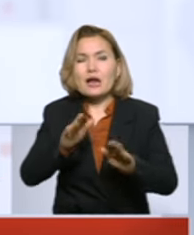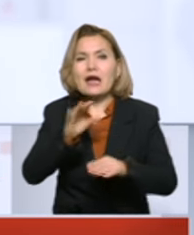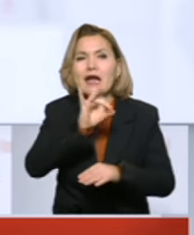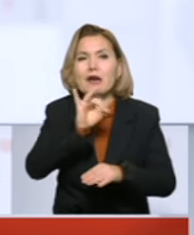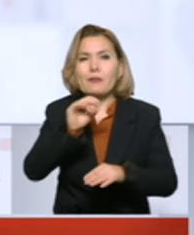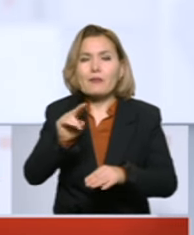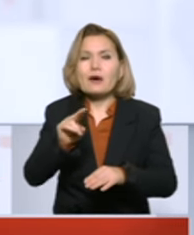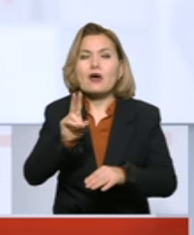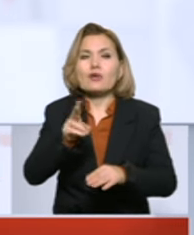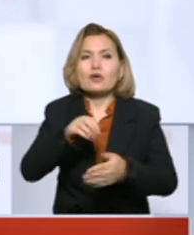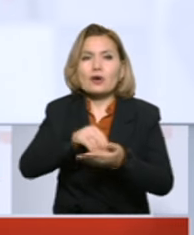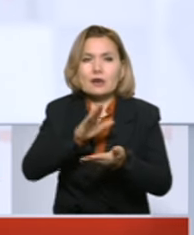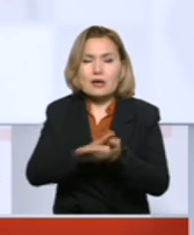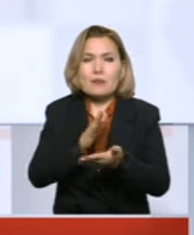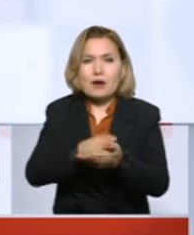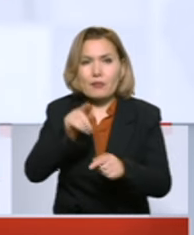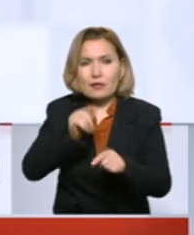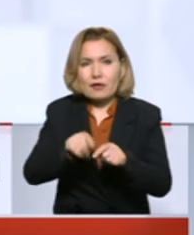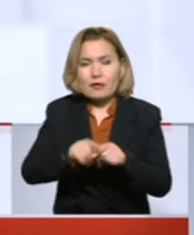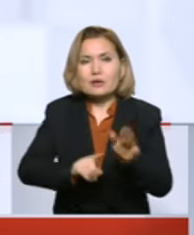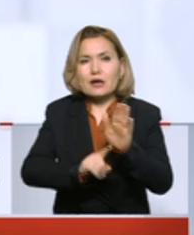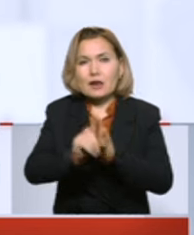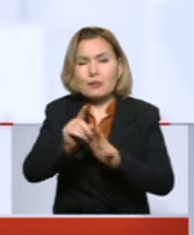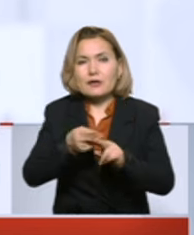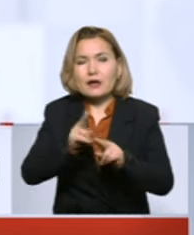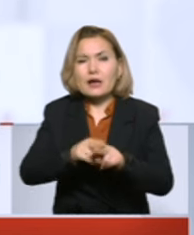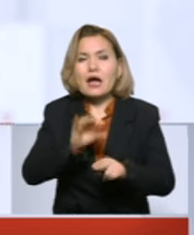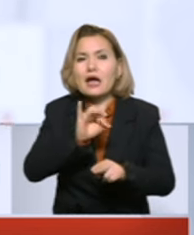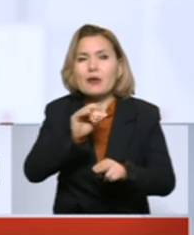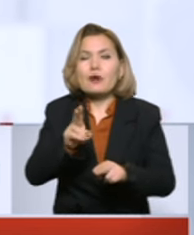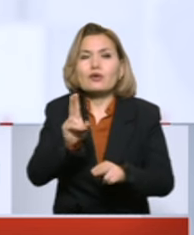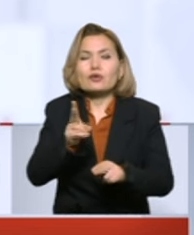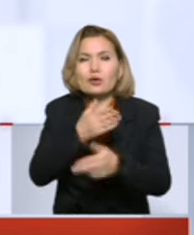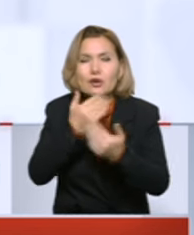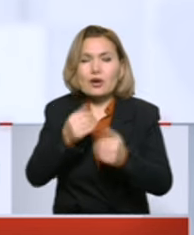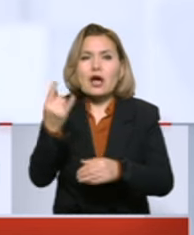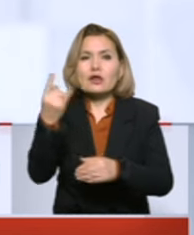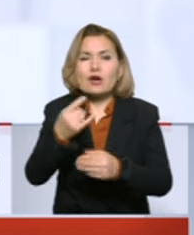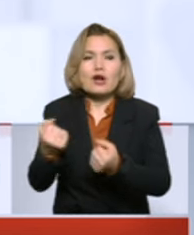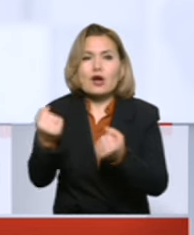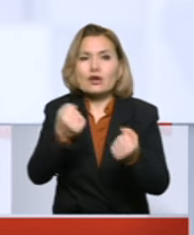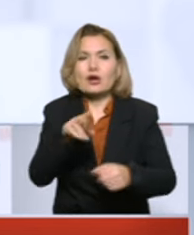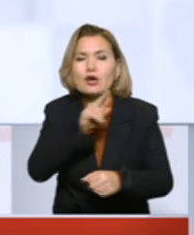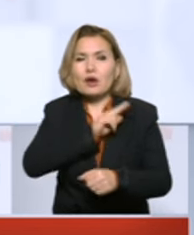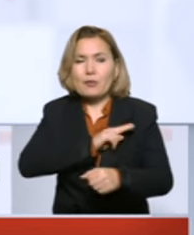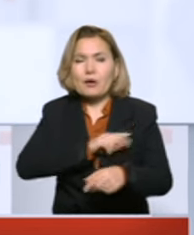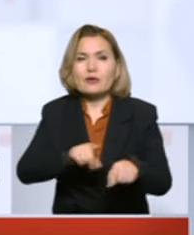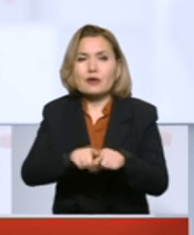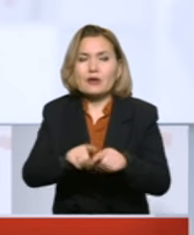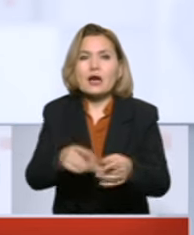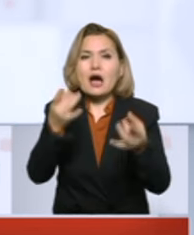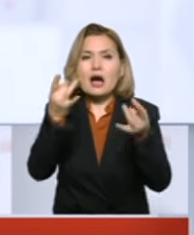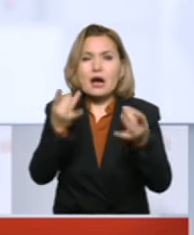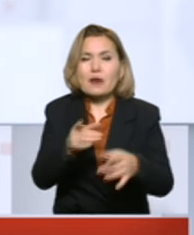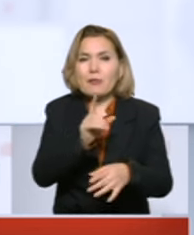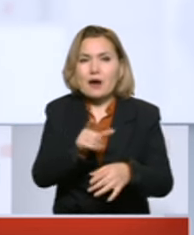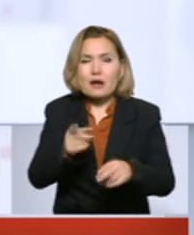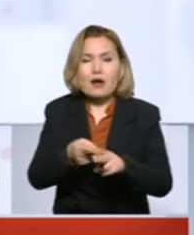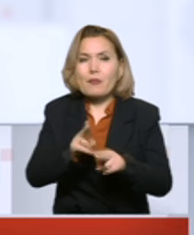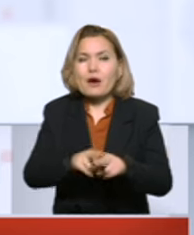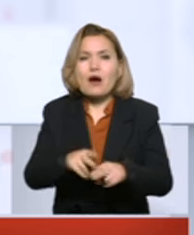кәсіпкер ретінде тіркелген азаматтарға қатысты. Ал кәсіпкер ретінде тіркелмей, такси жүргізушісі болып жүргендерге, қарапайым азаматтарға